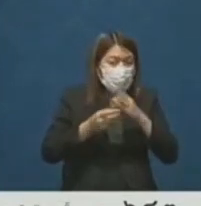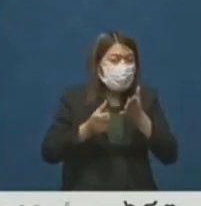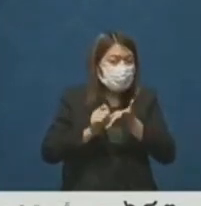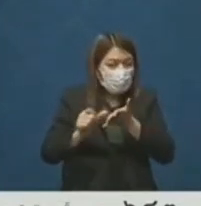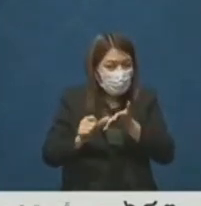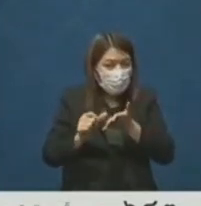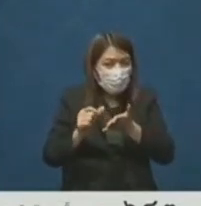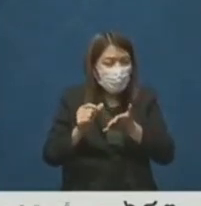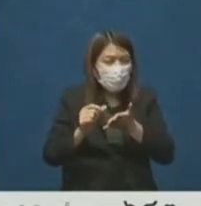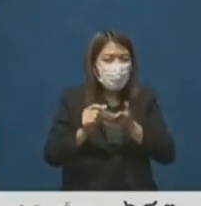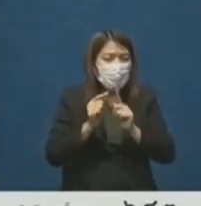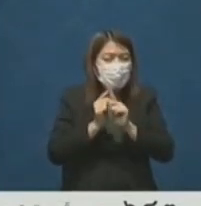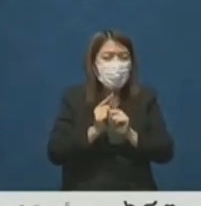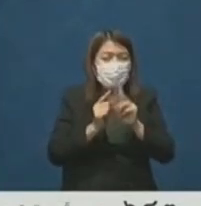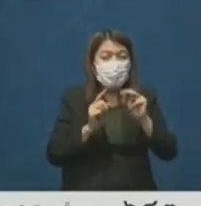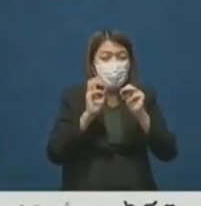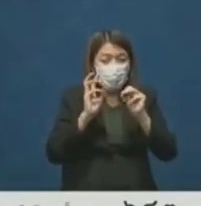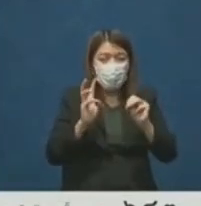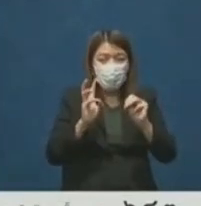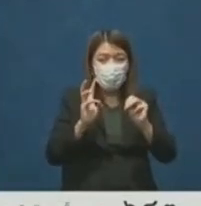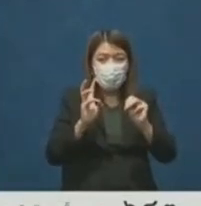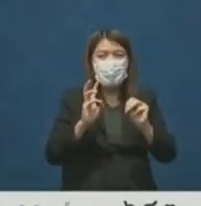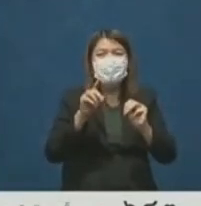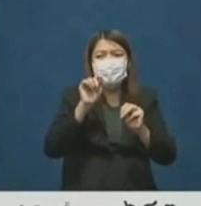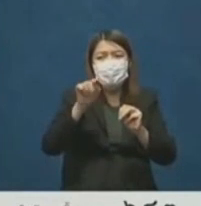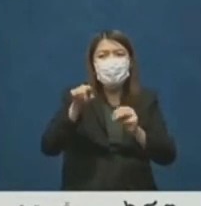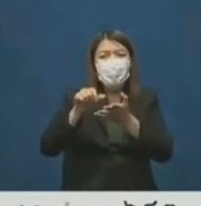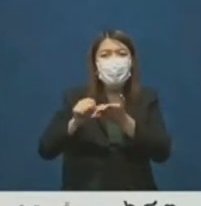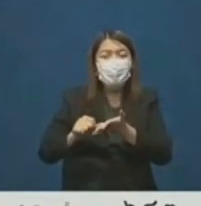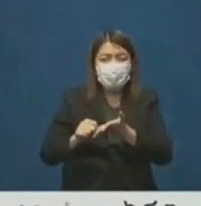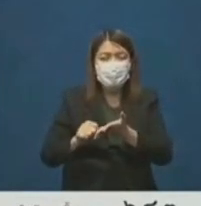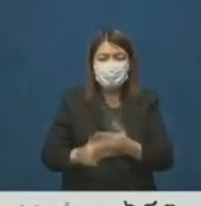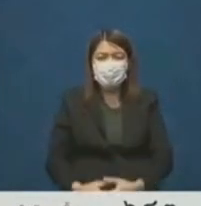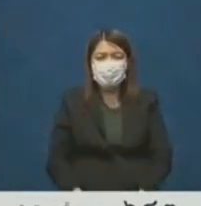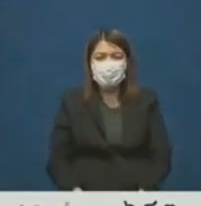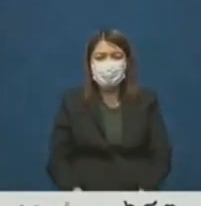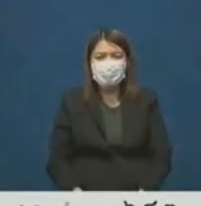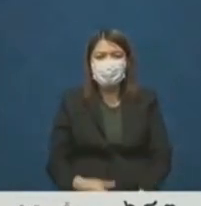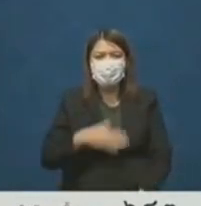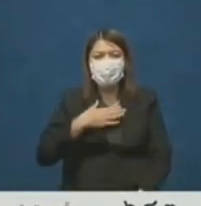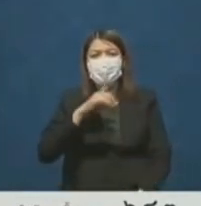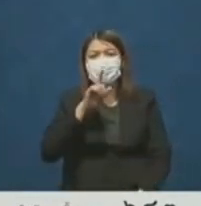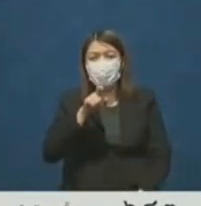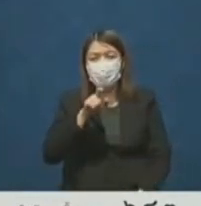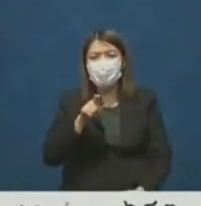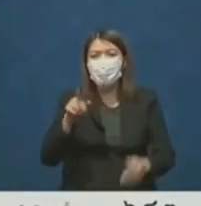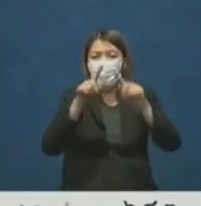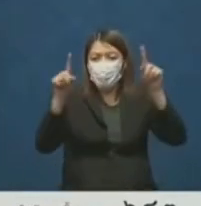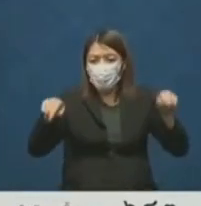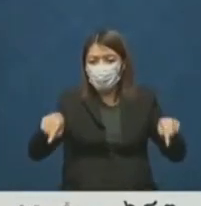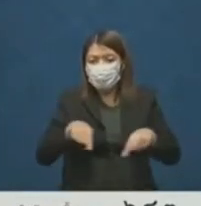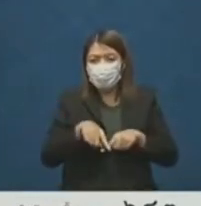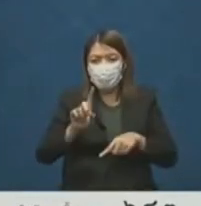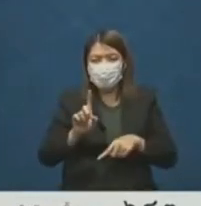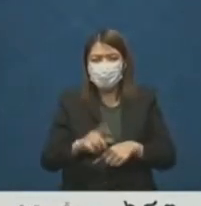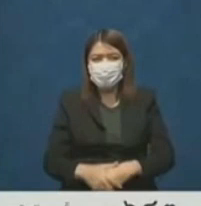ติมหรือแก้ไขไปตามมาตรา6ที่ท่านแก้ไขนั่นคือกรอบที่ผมถามอยาก